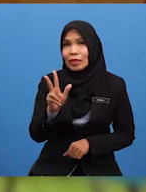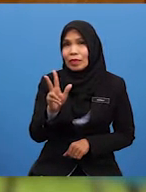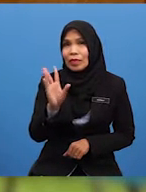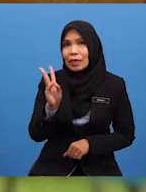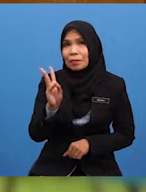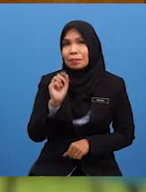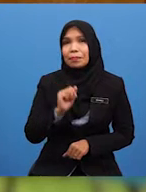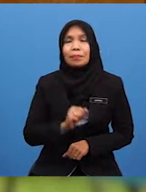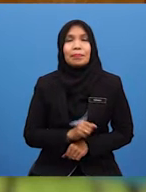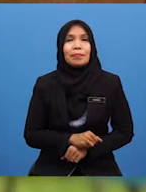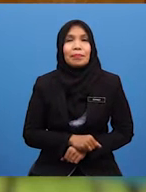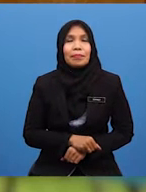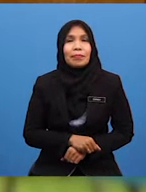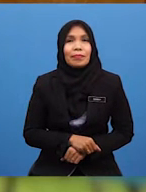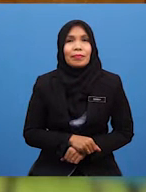1, 2, 3, 6.